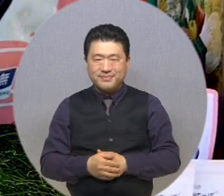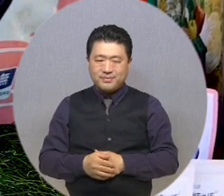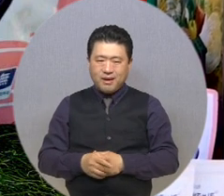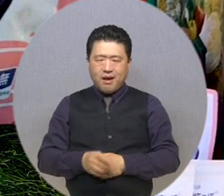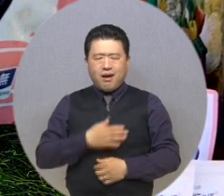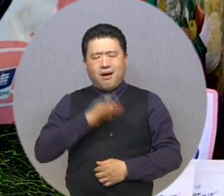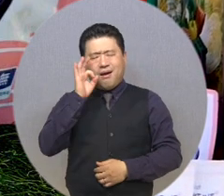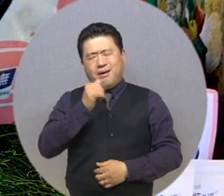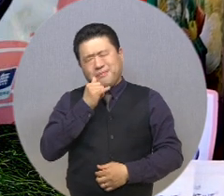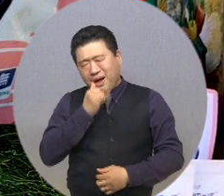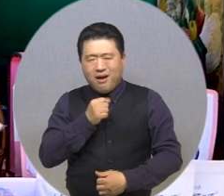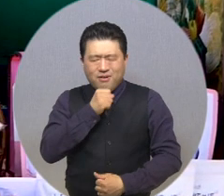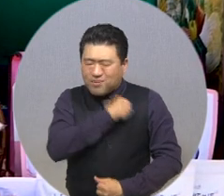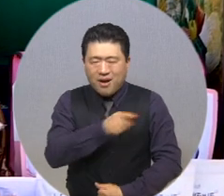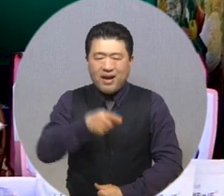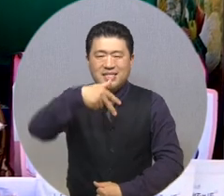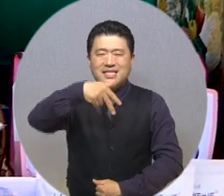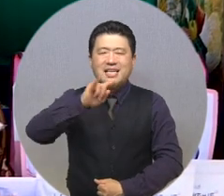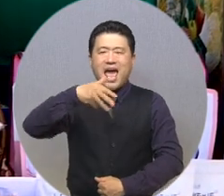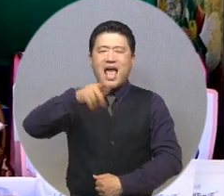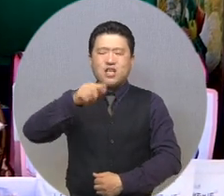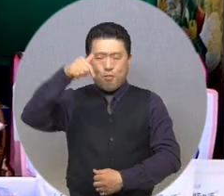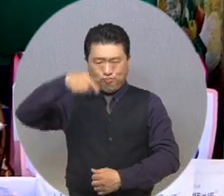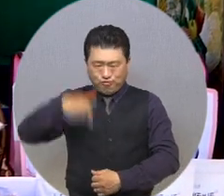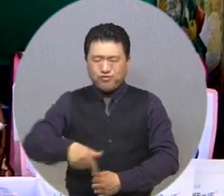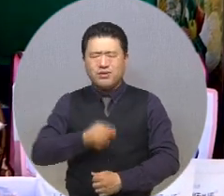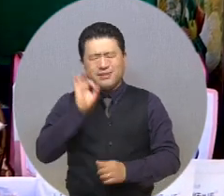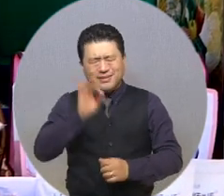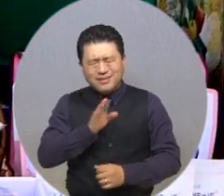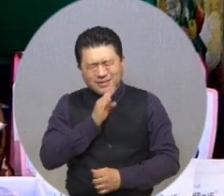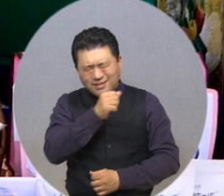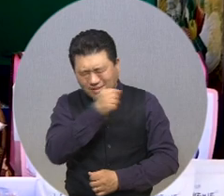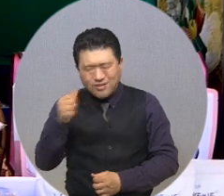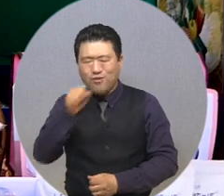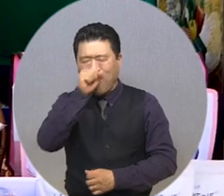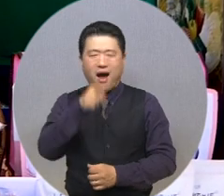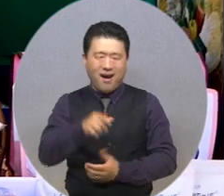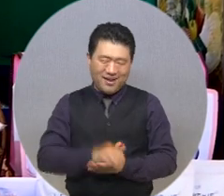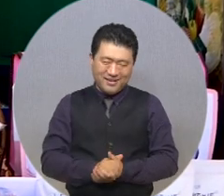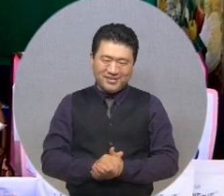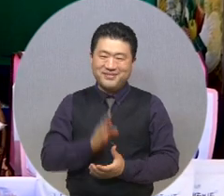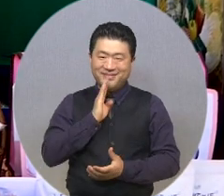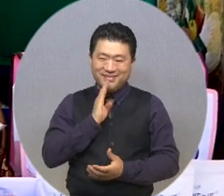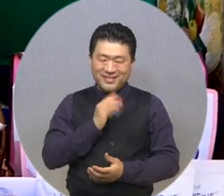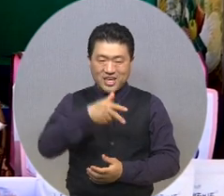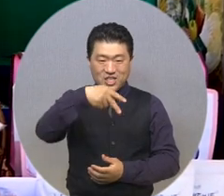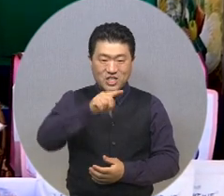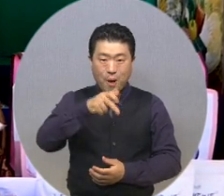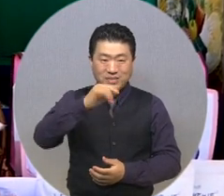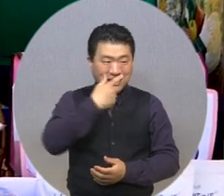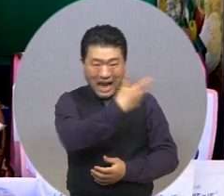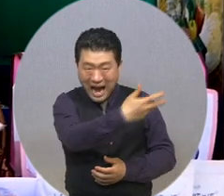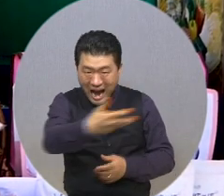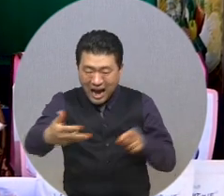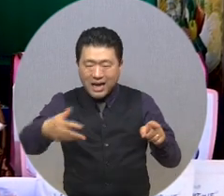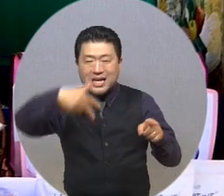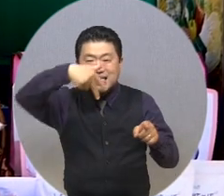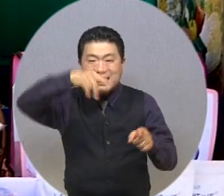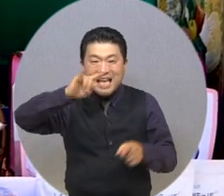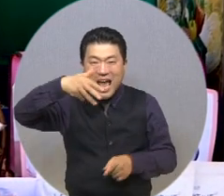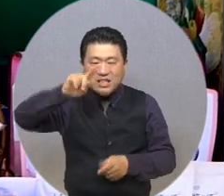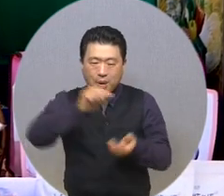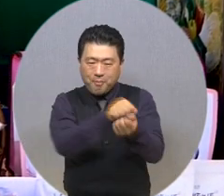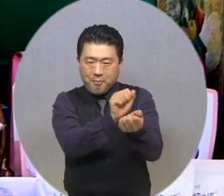좋아해. 제첩국. 네. 섬진강 제첩국이잖아요. 네네네네. 이 제첩국은 이렇게